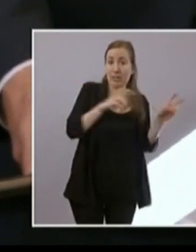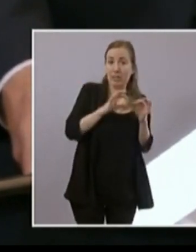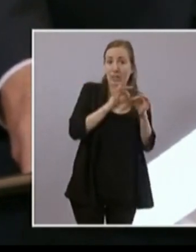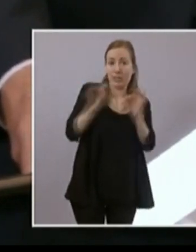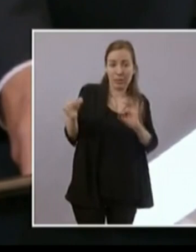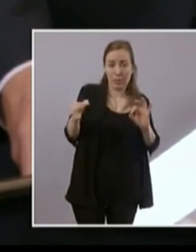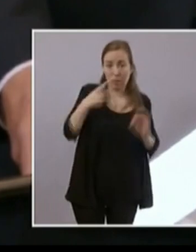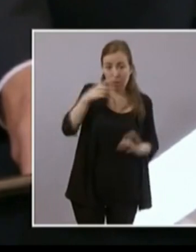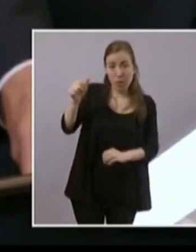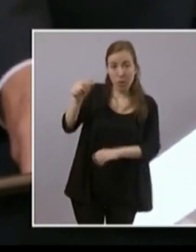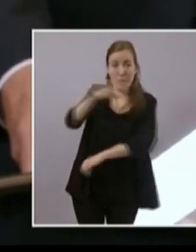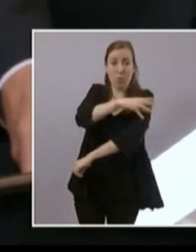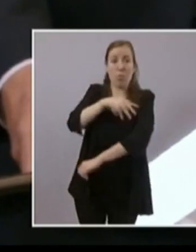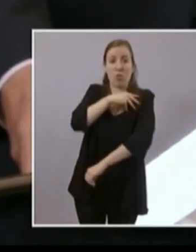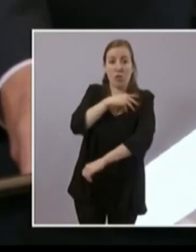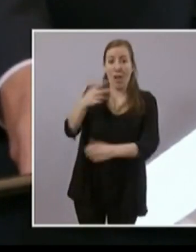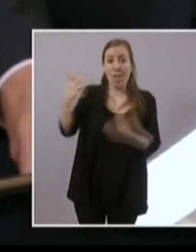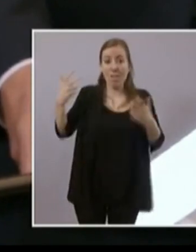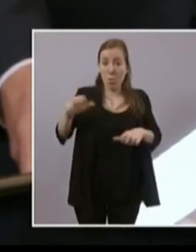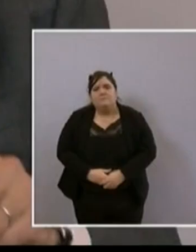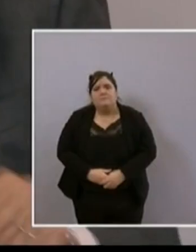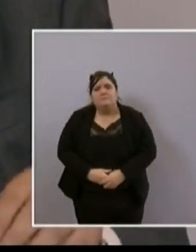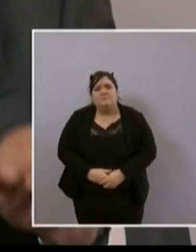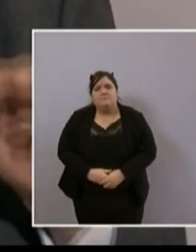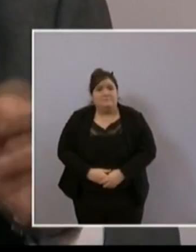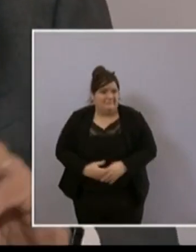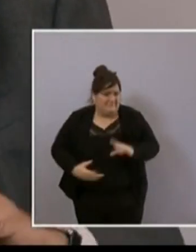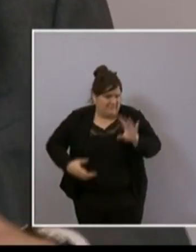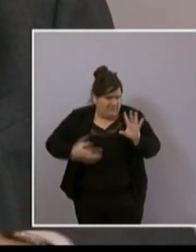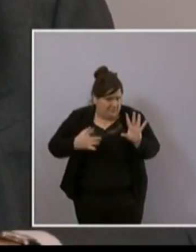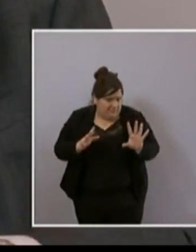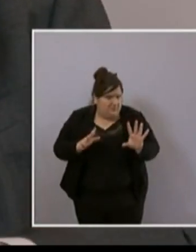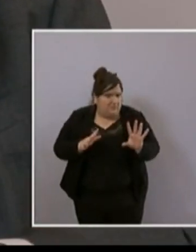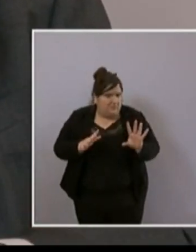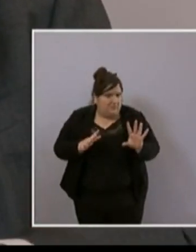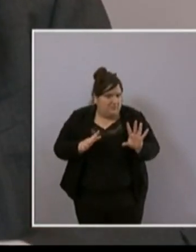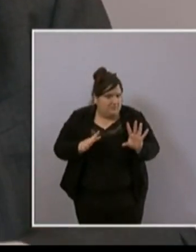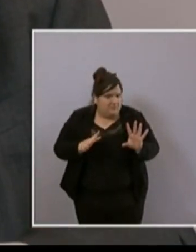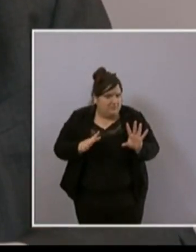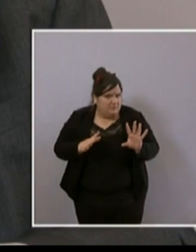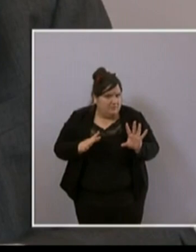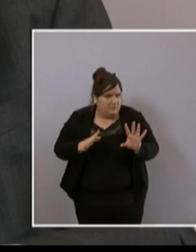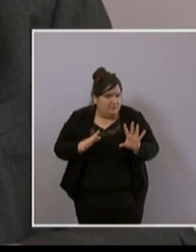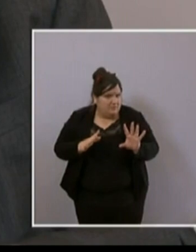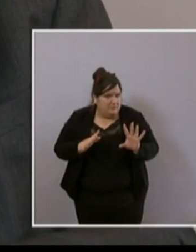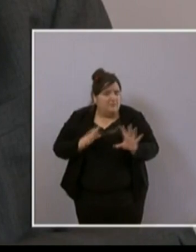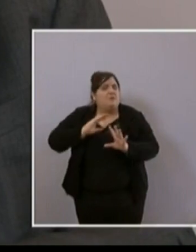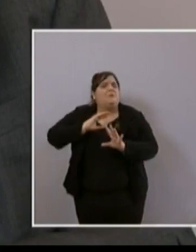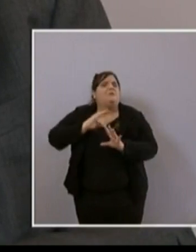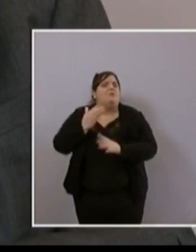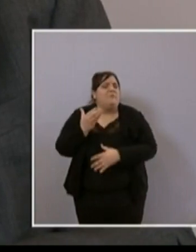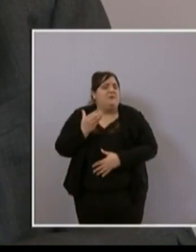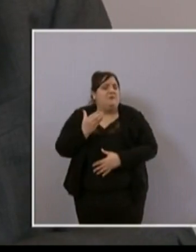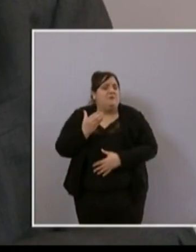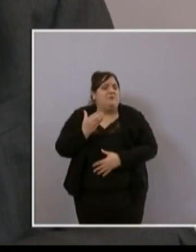pas emprisonner. On ne peut pas dire après que la justice est plus dure. 132 000 peines d'emprisonnement ferme prononcées en